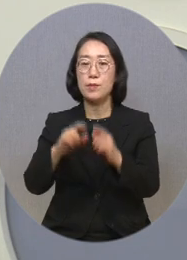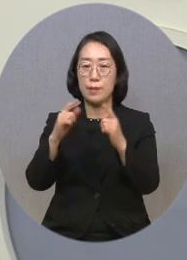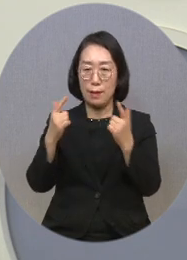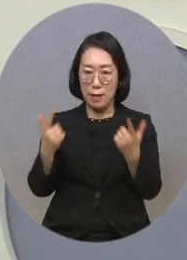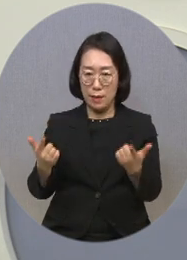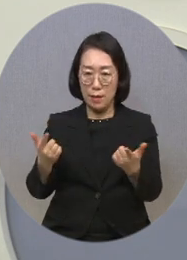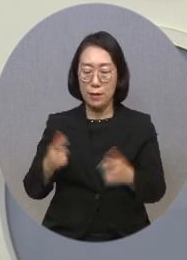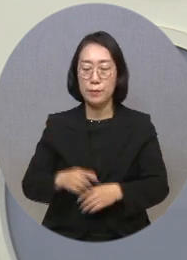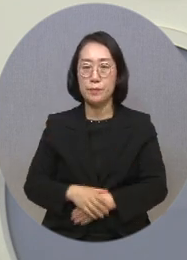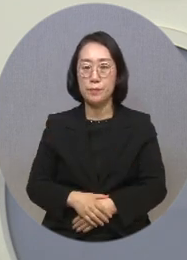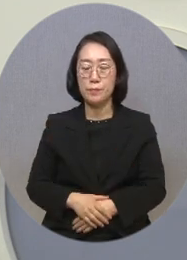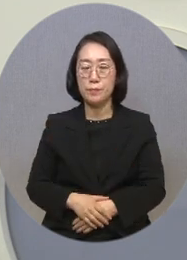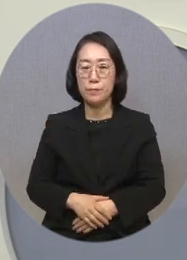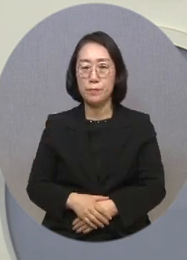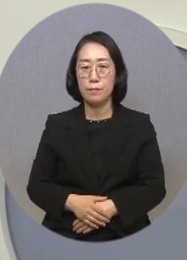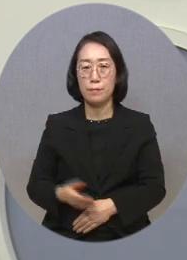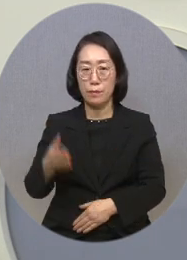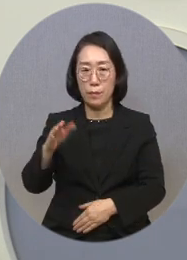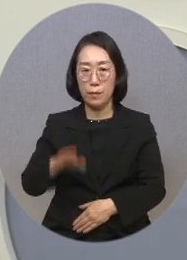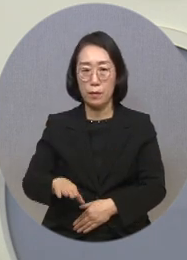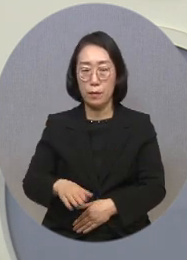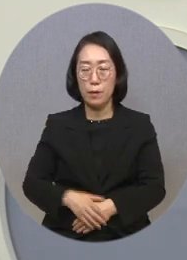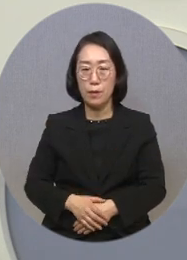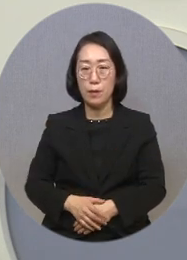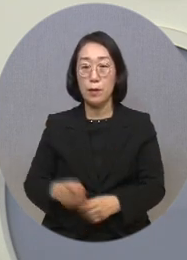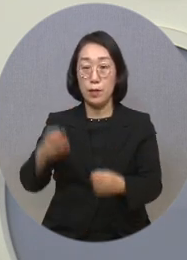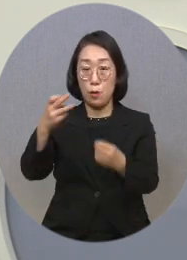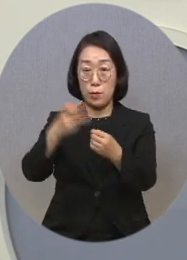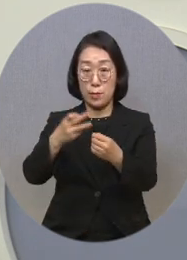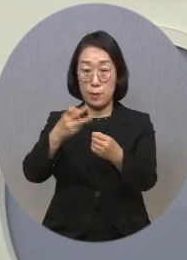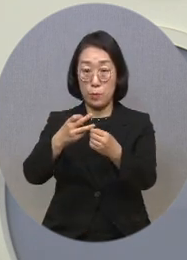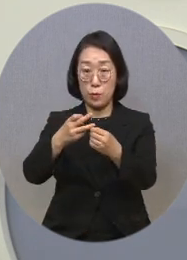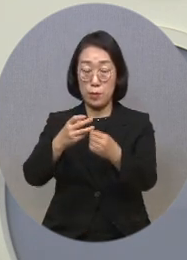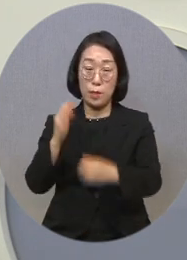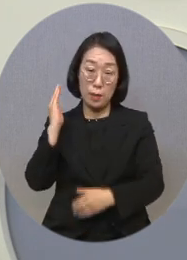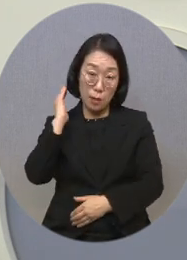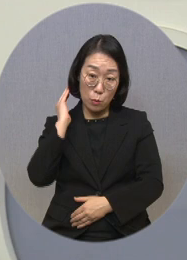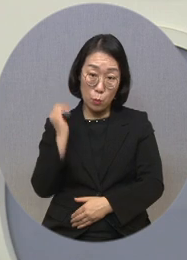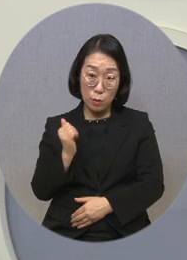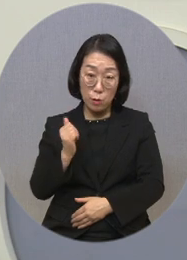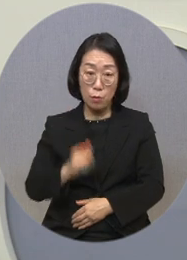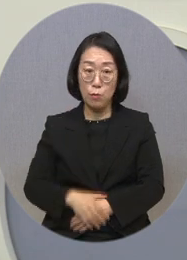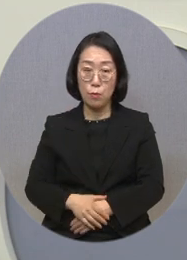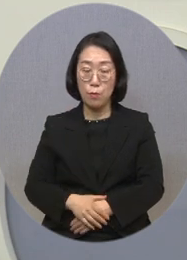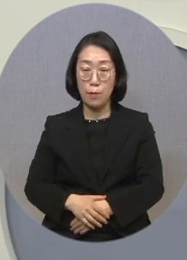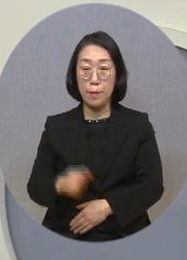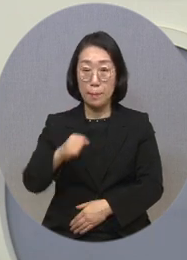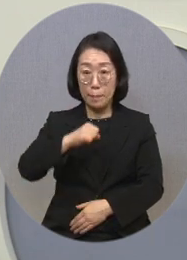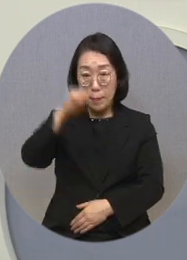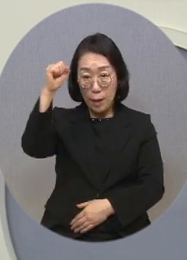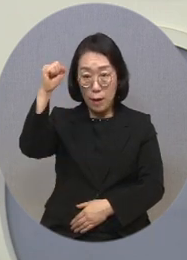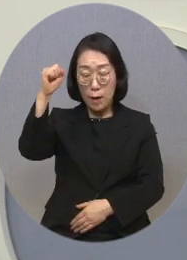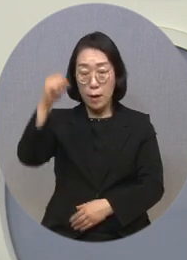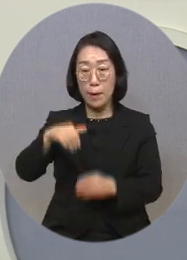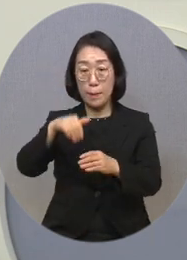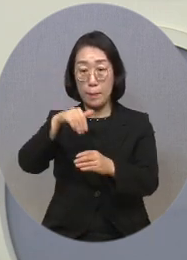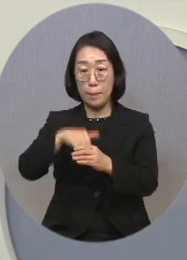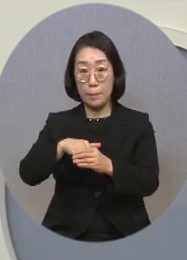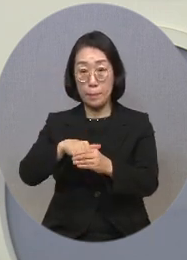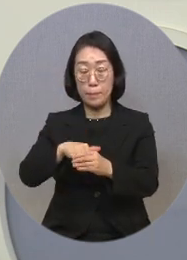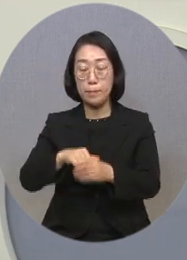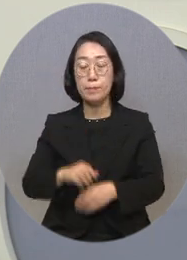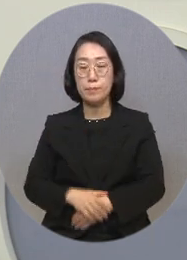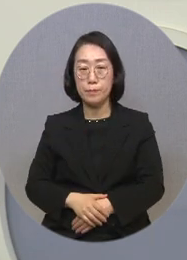저기는 아니다 그래요. 이번에 우리나라의 13번째 대통령을 선출하는 때이잖아요.